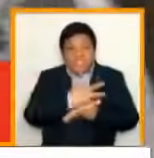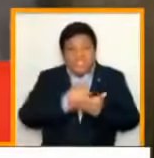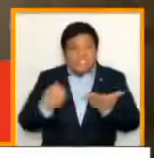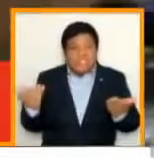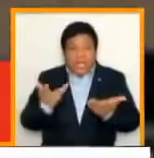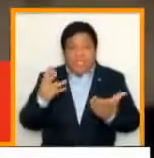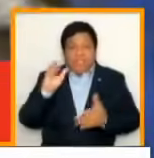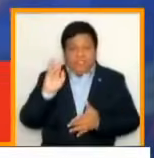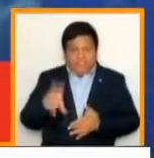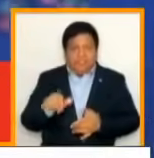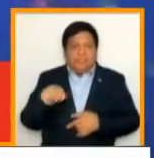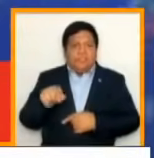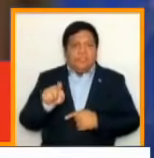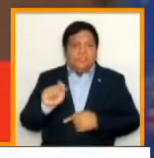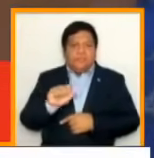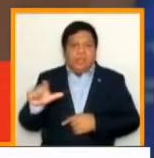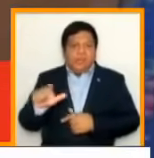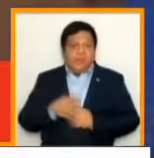dito sa Taal Lake.